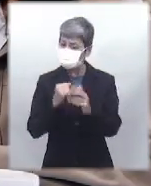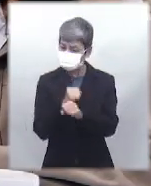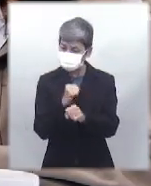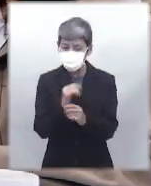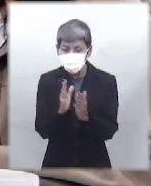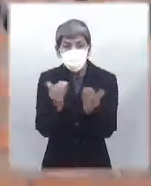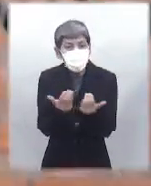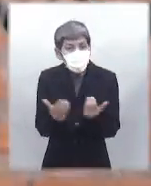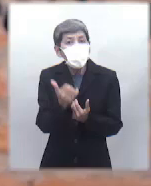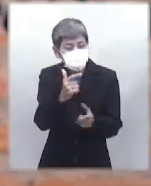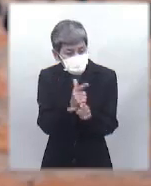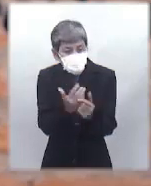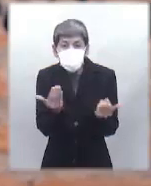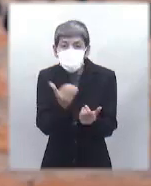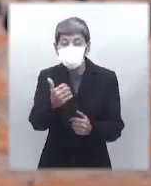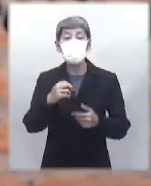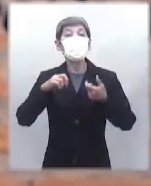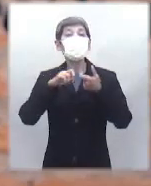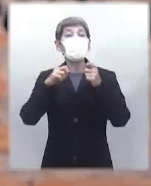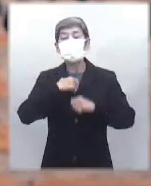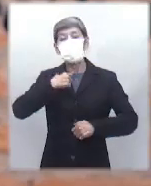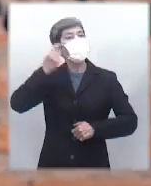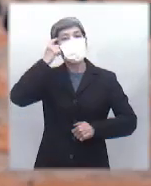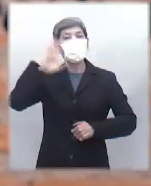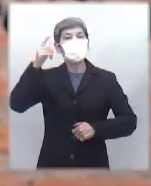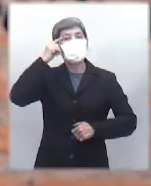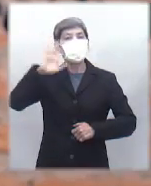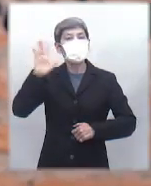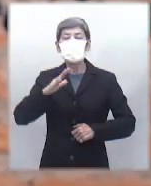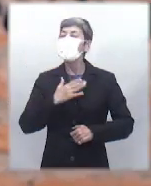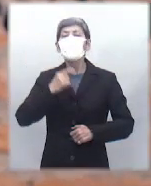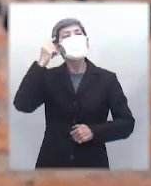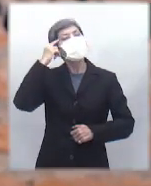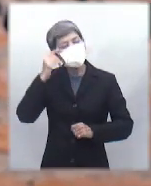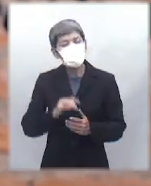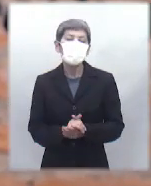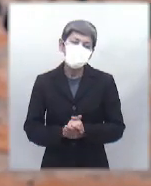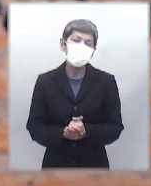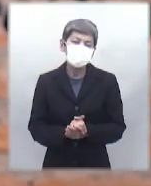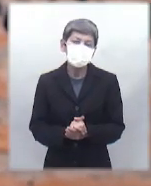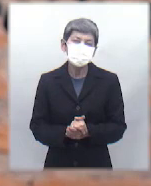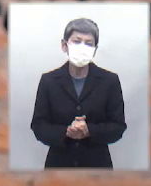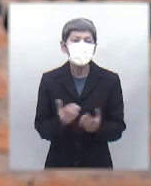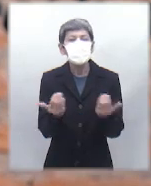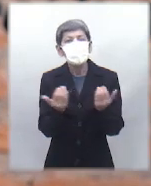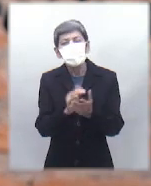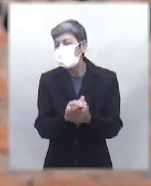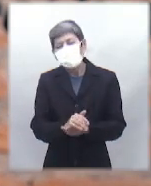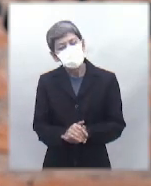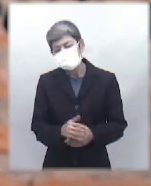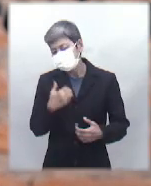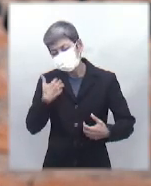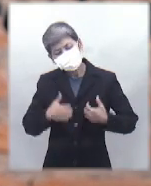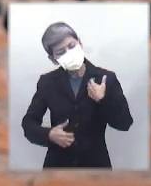ได้อยู่ใกล้ลูกด้วยปัญหาของเราคือเราไม่ได้ไปคิดไงเราก็คิดว่าอ๋อมีลูกมันลำบาก